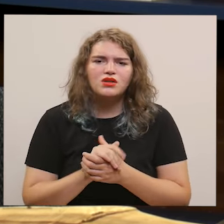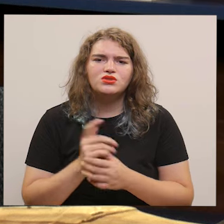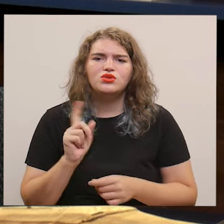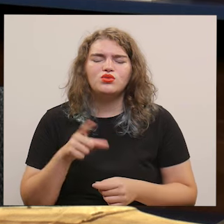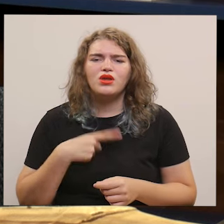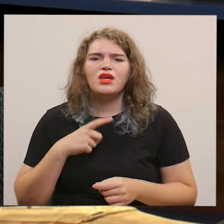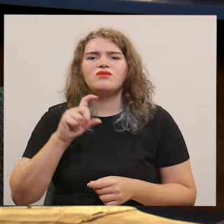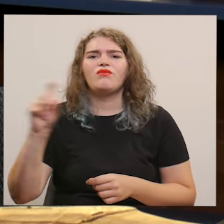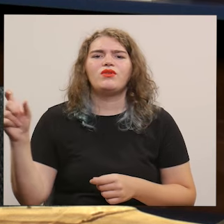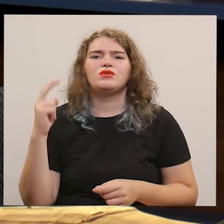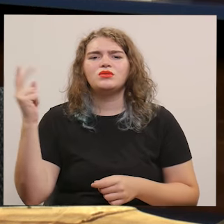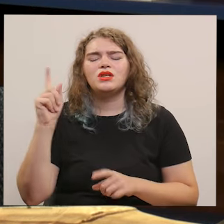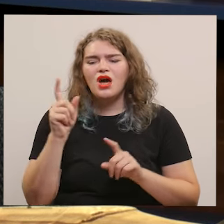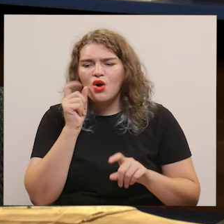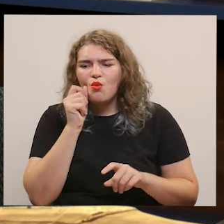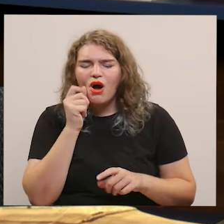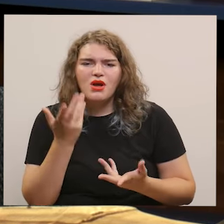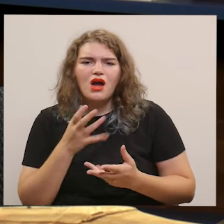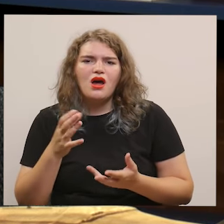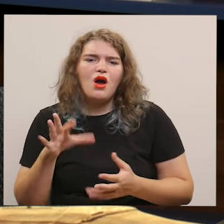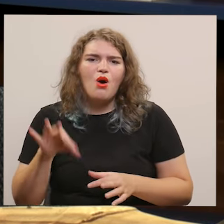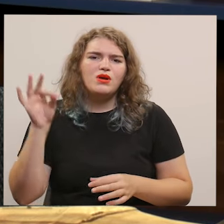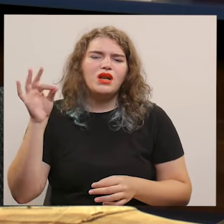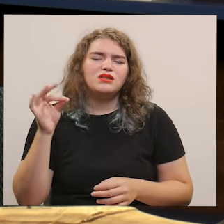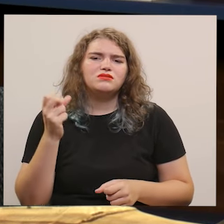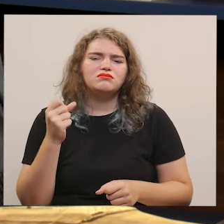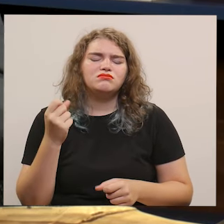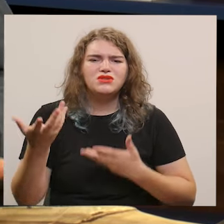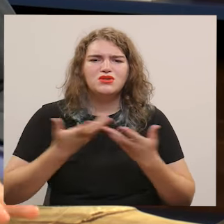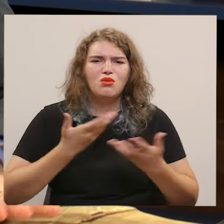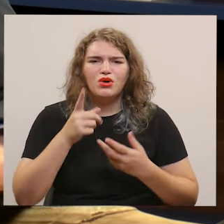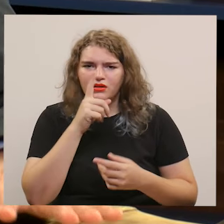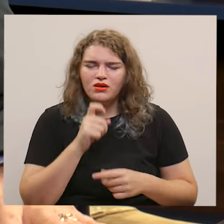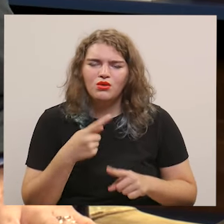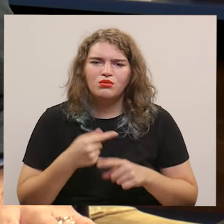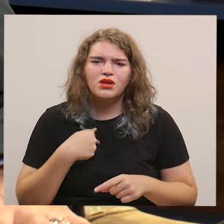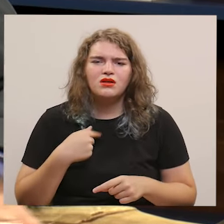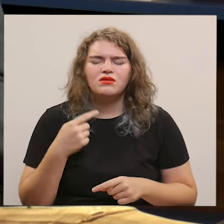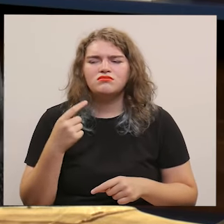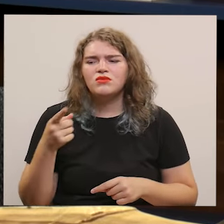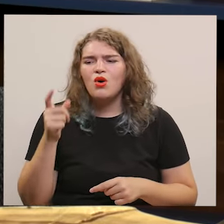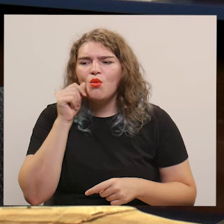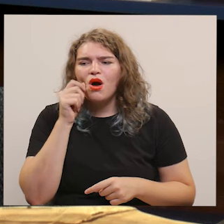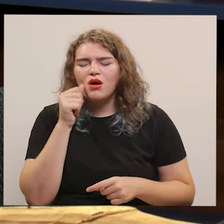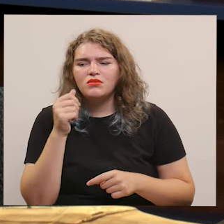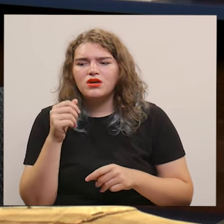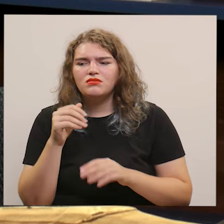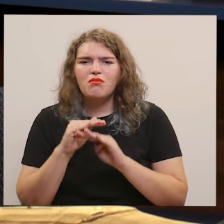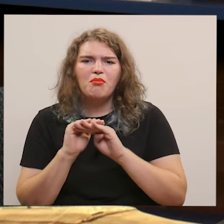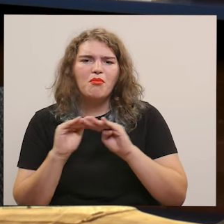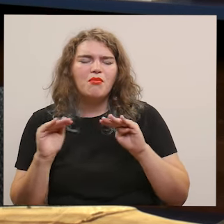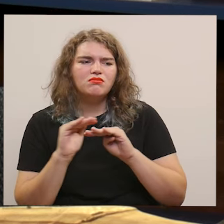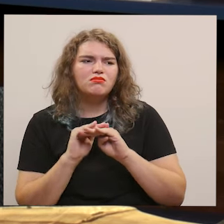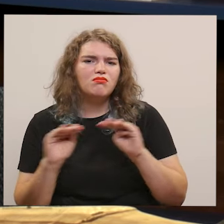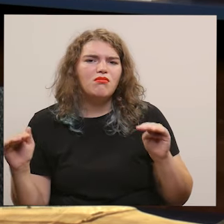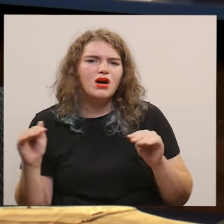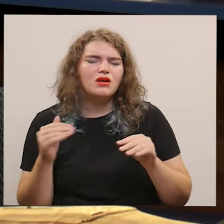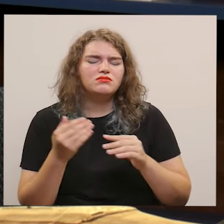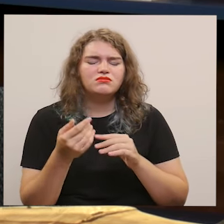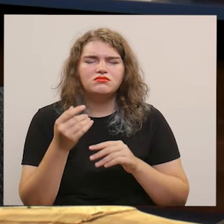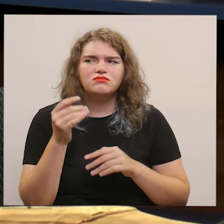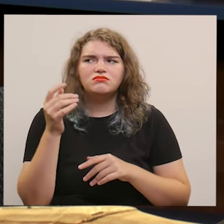este El de vină, sunt oamenii care au decis și la fel și oamenii bazați pe trecutul lor. Uite, asta s-a întâmplat. Și atunci aleg